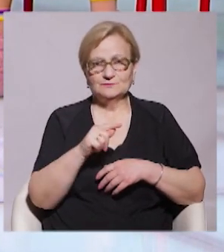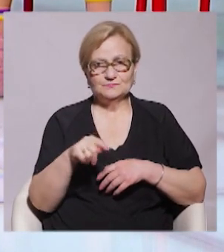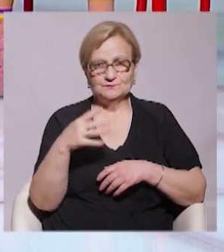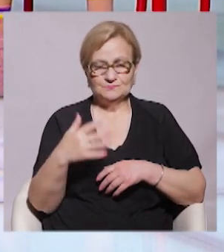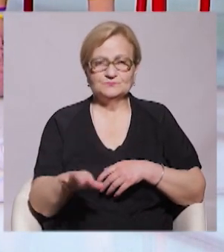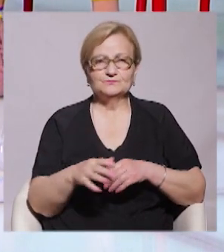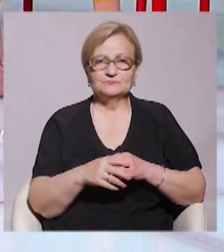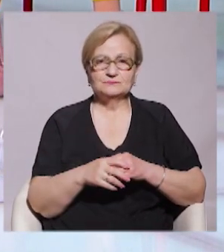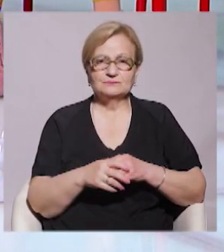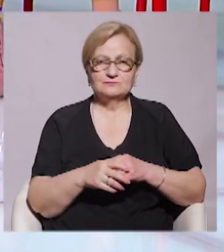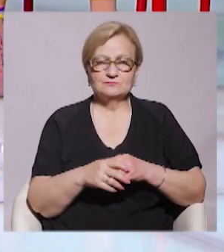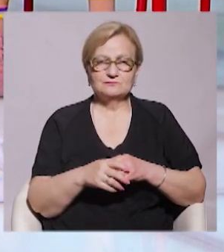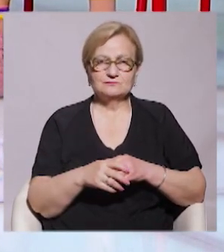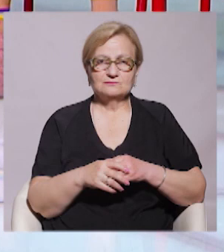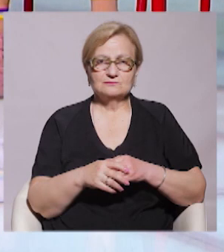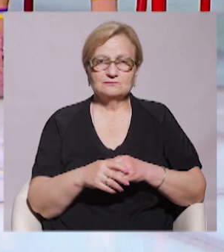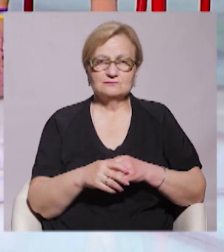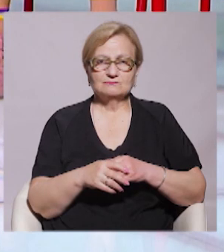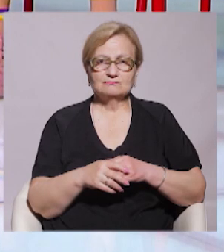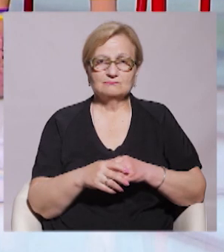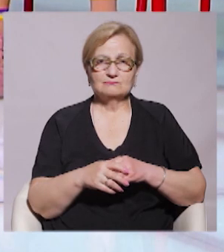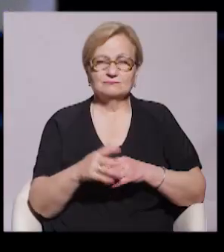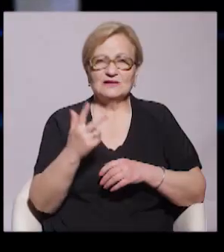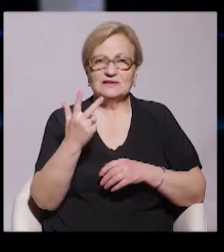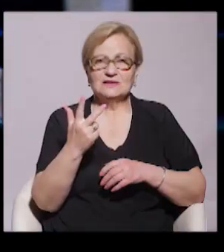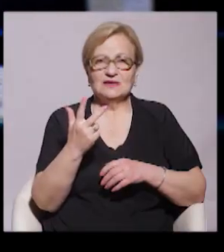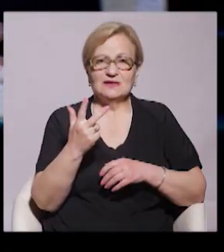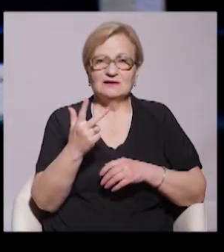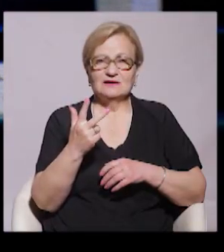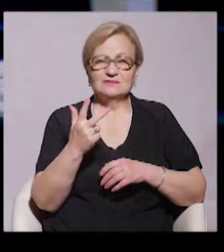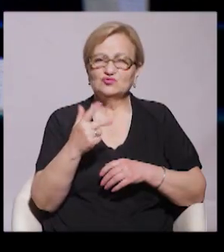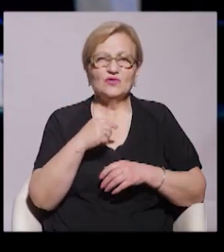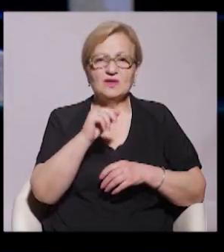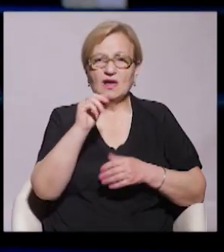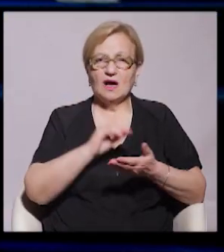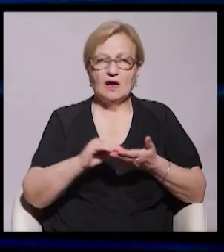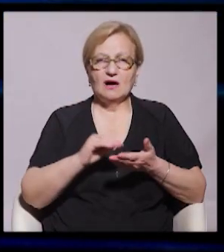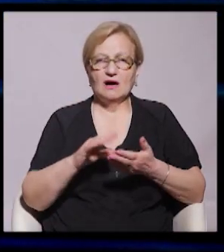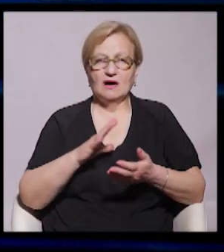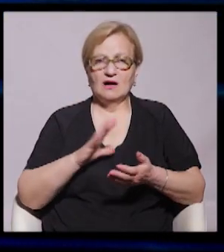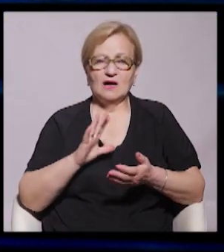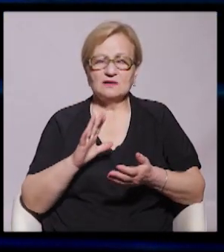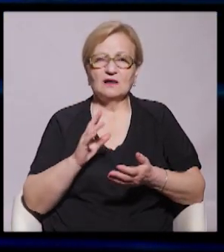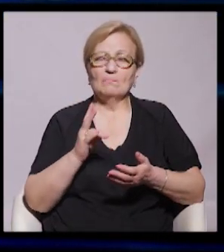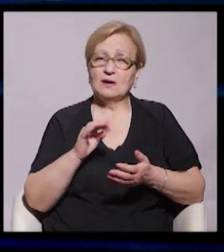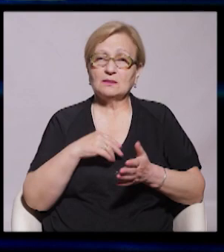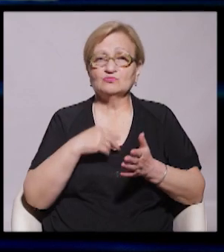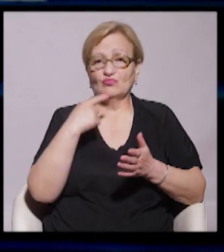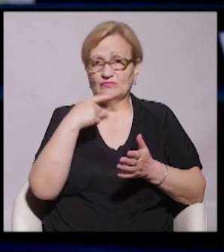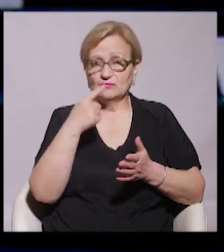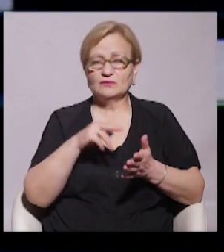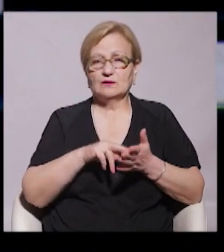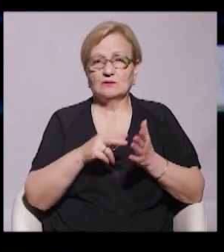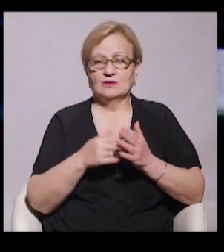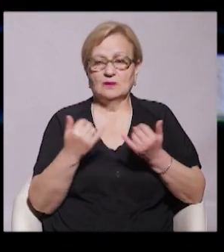ორი გამოწერეთ. და სამი. ორი გამოწერეთ. ა სამი არ გამოგვიწერია, მაგრამ დავგეგმეთ, რომ 300-ს